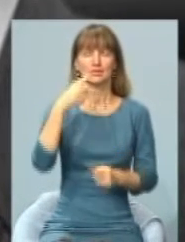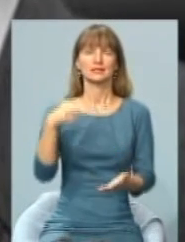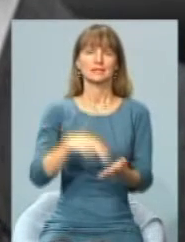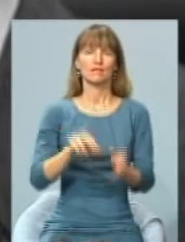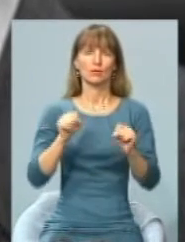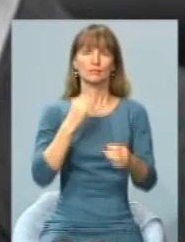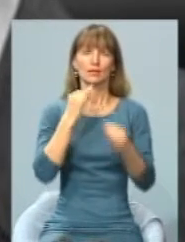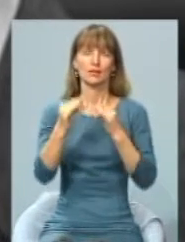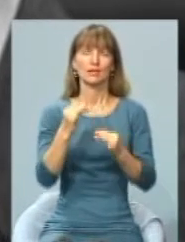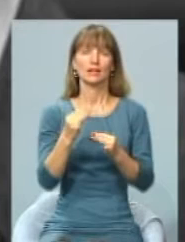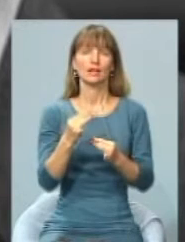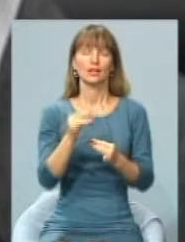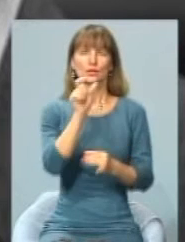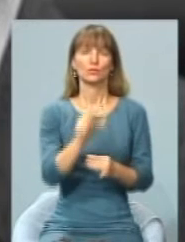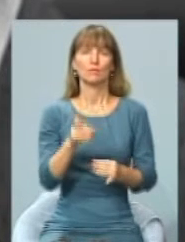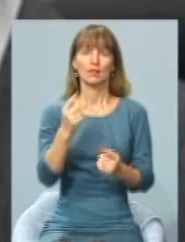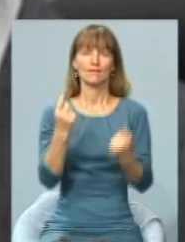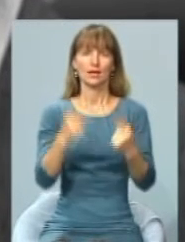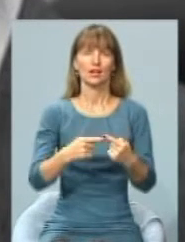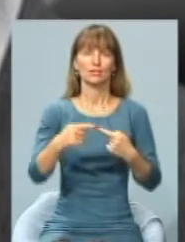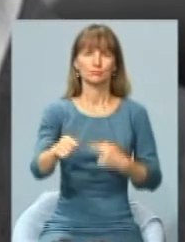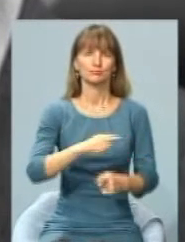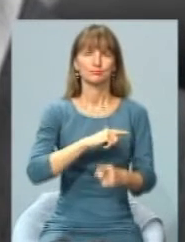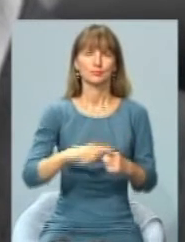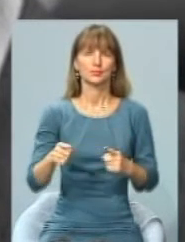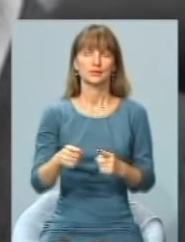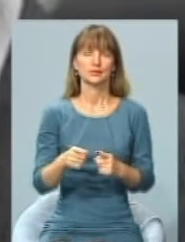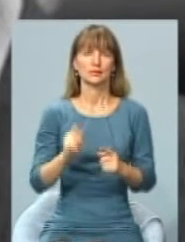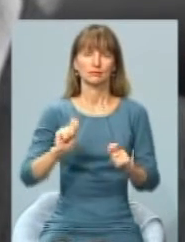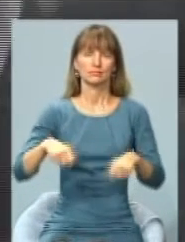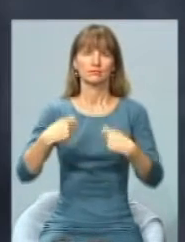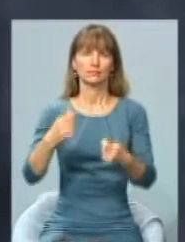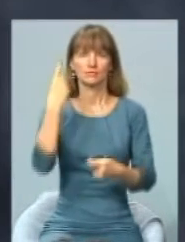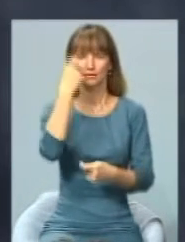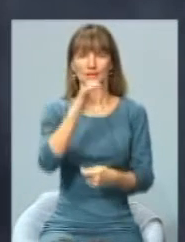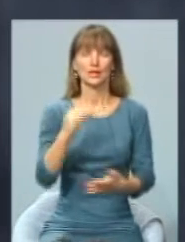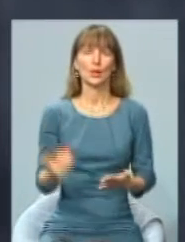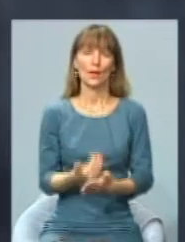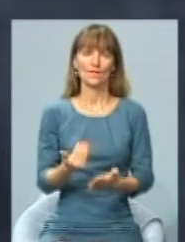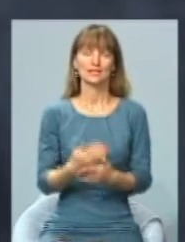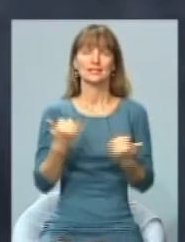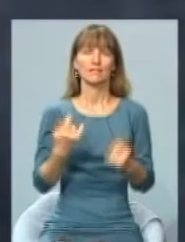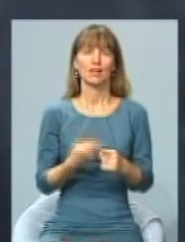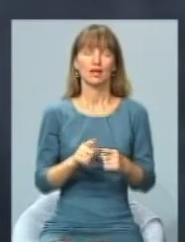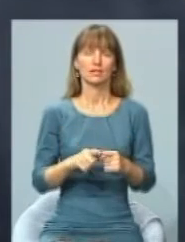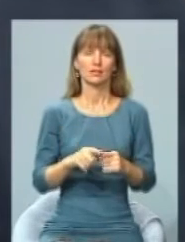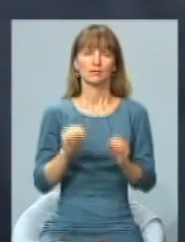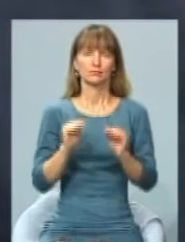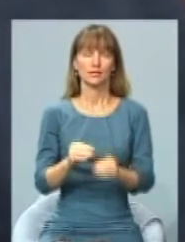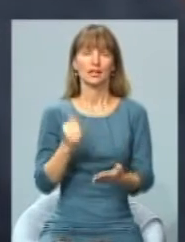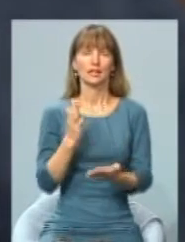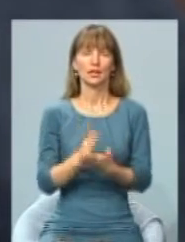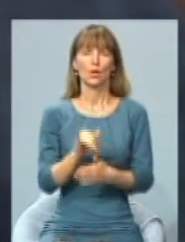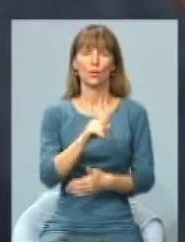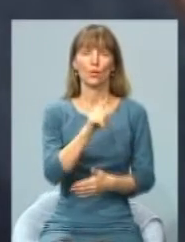можливим спілкування людей на великій відстані, швидко повідомляти про події та новини. Сьогодні ж цей пристрій є у